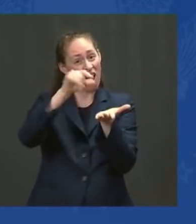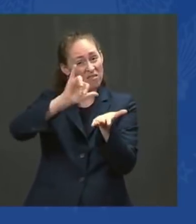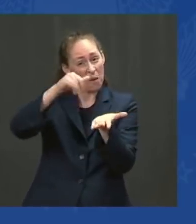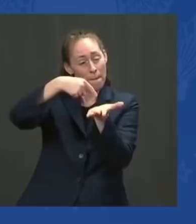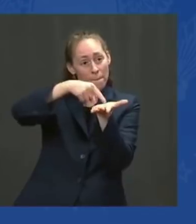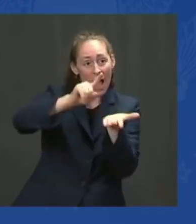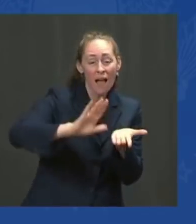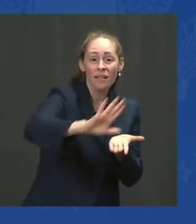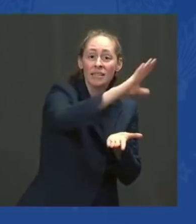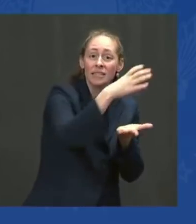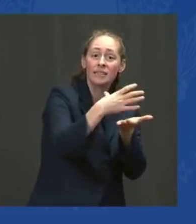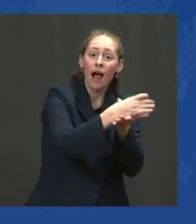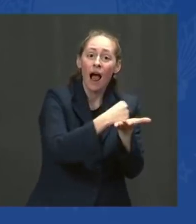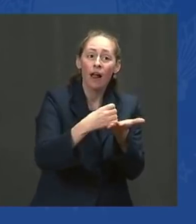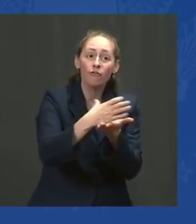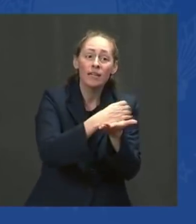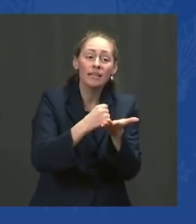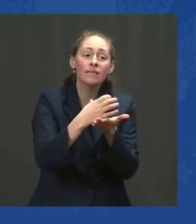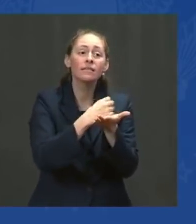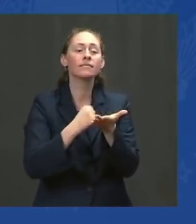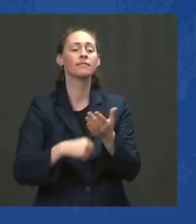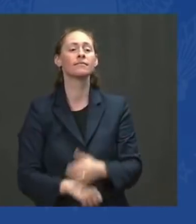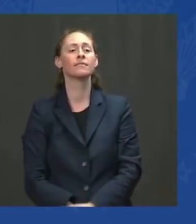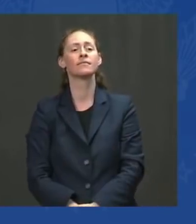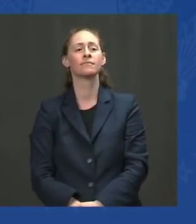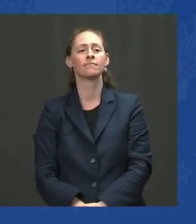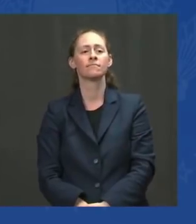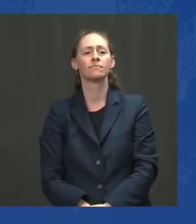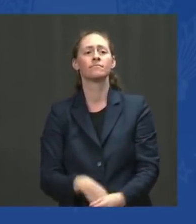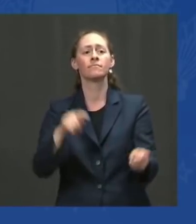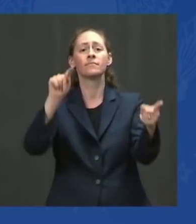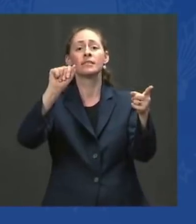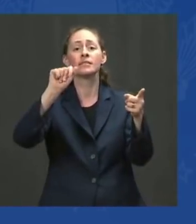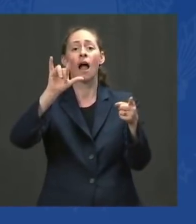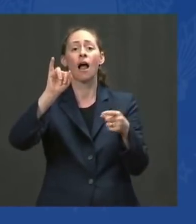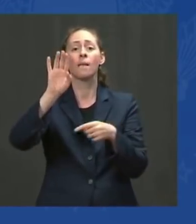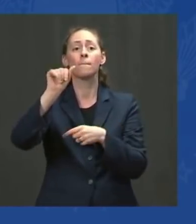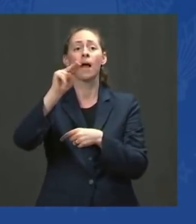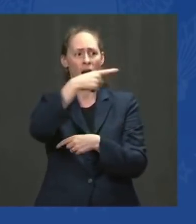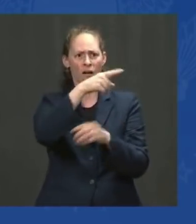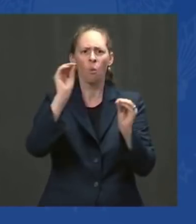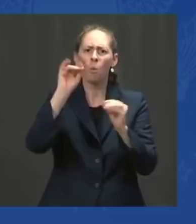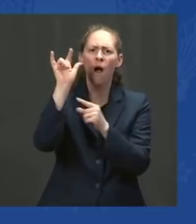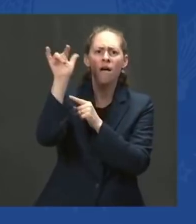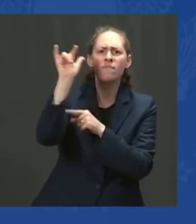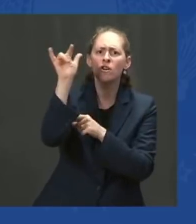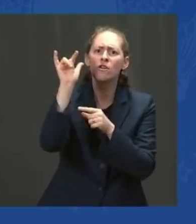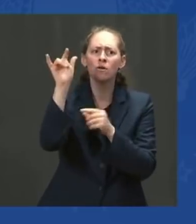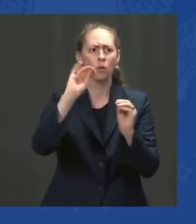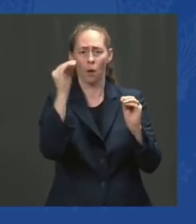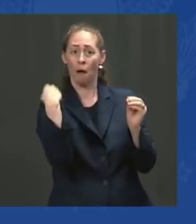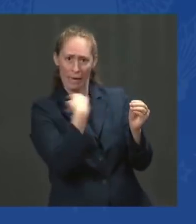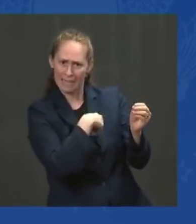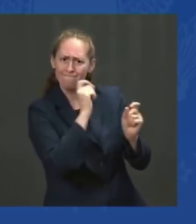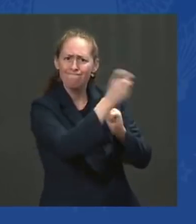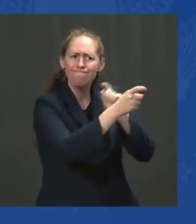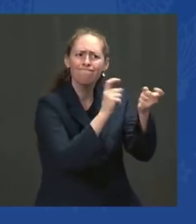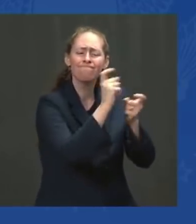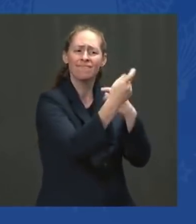2000多人投入了巨大的金钱的资源维持在阿富汗的存